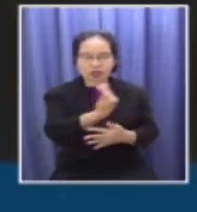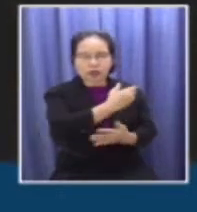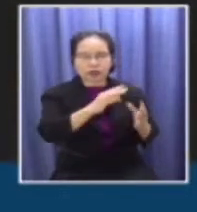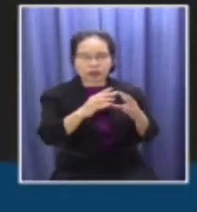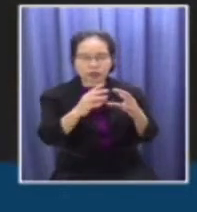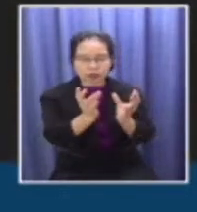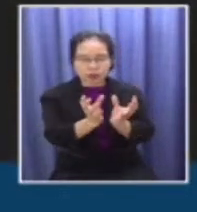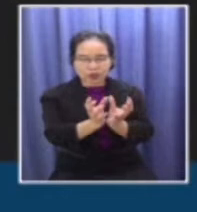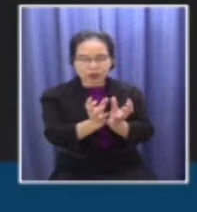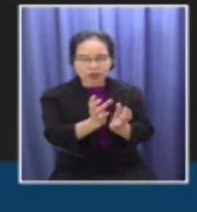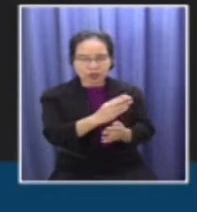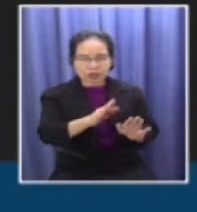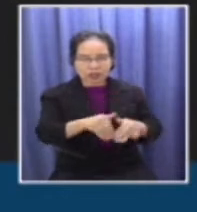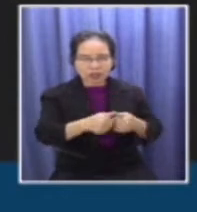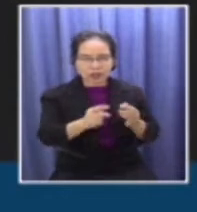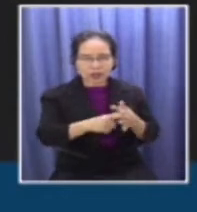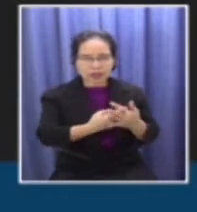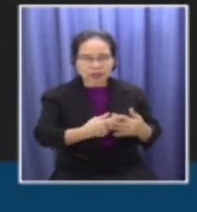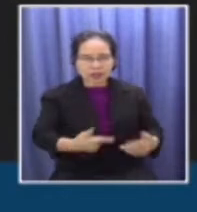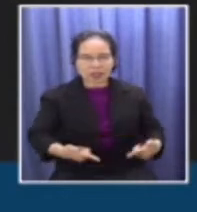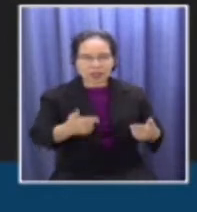Na twerɛ kronkron no